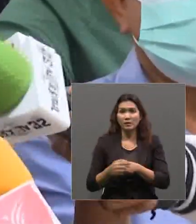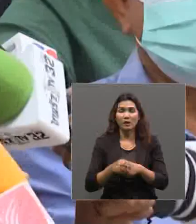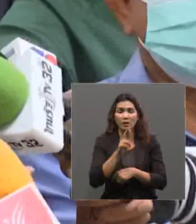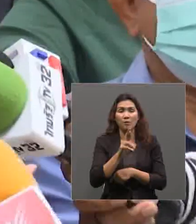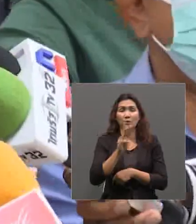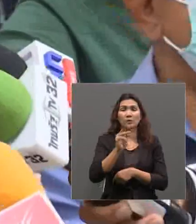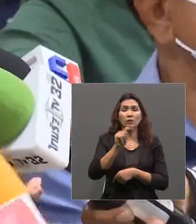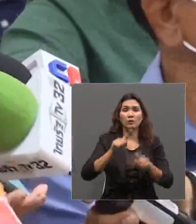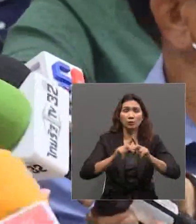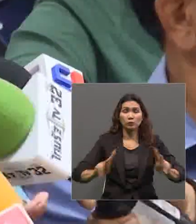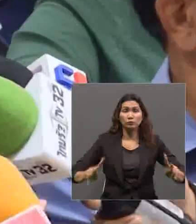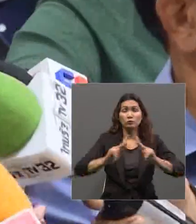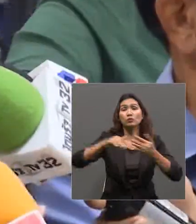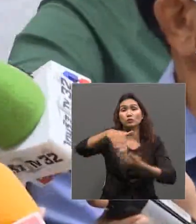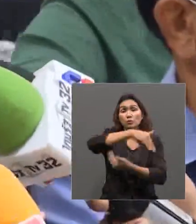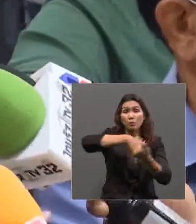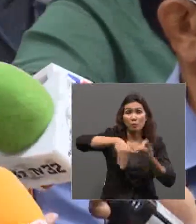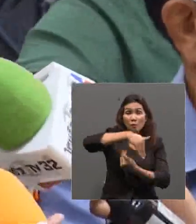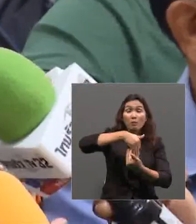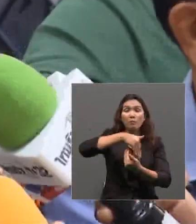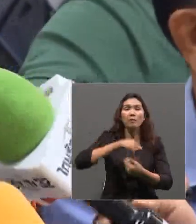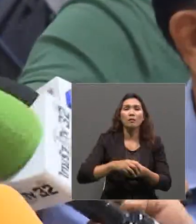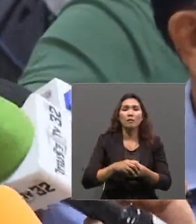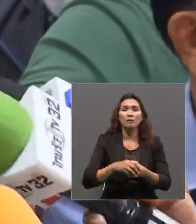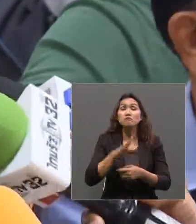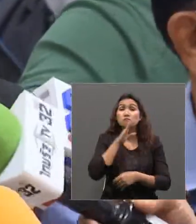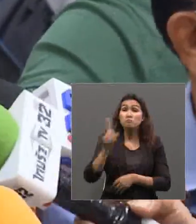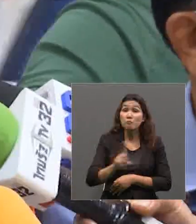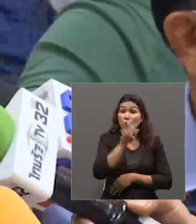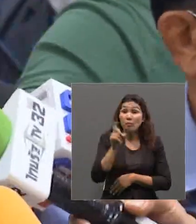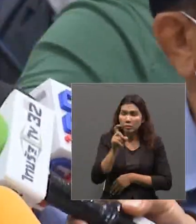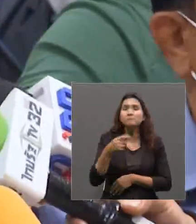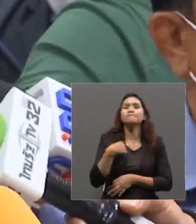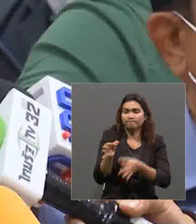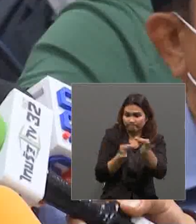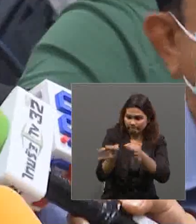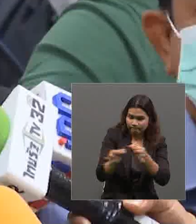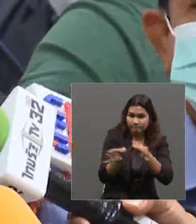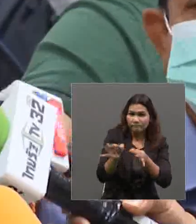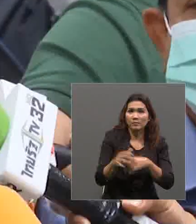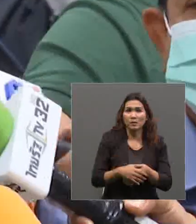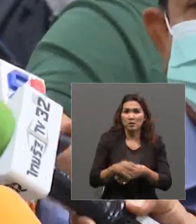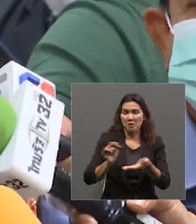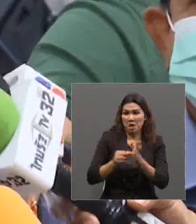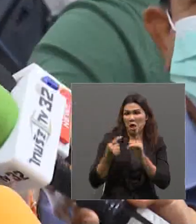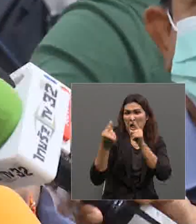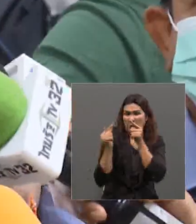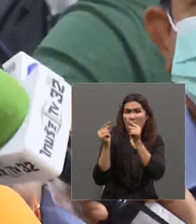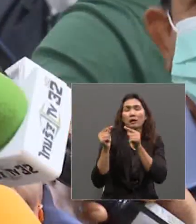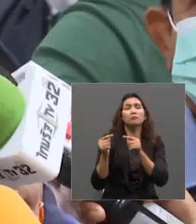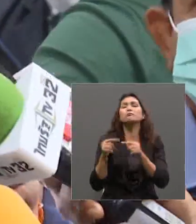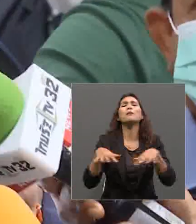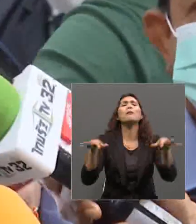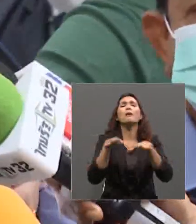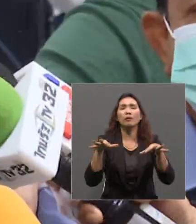งทรัพยากรธรรมชาติและสิ่งแวดล้อมก็บอกว่าเมื่อสงสัยก็พร้อมชี้แจงจะอภิปรายดูเดือดก็เป็นเรื่องปกติแต่